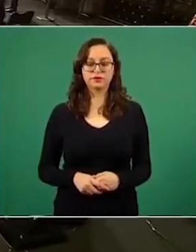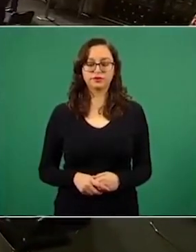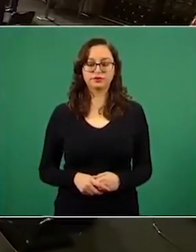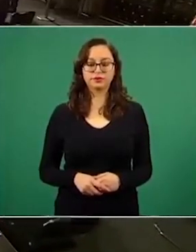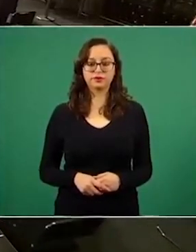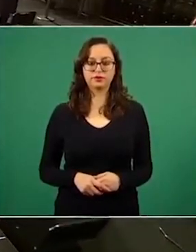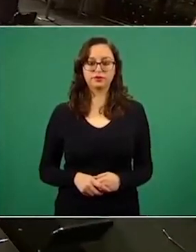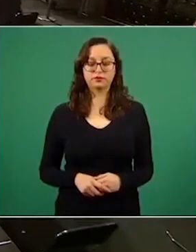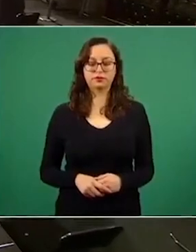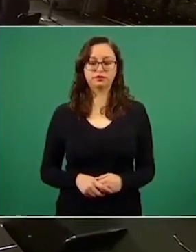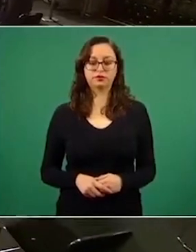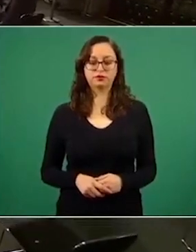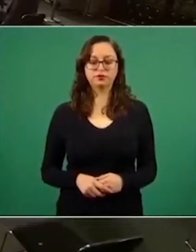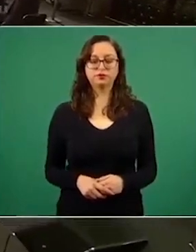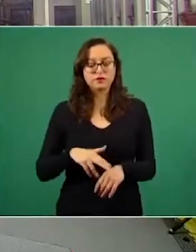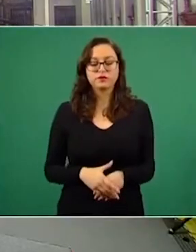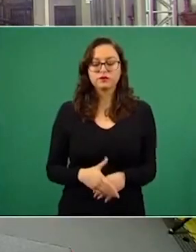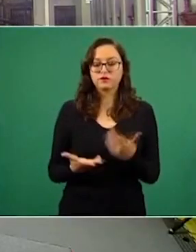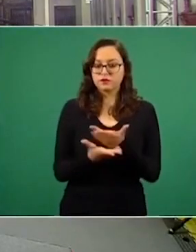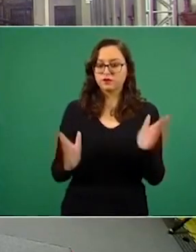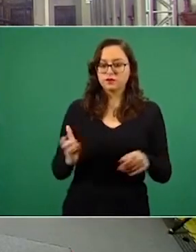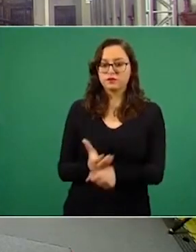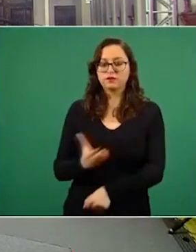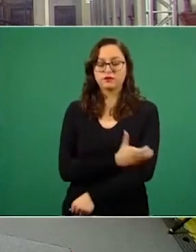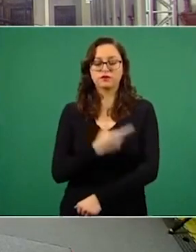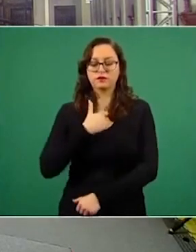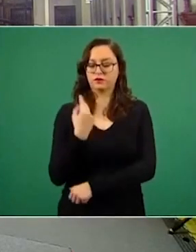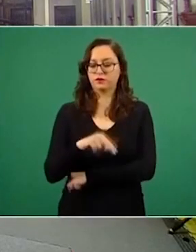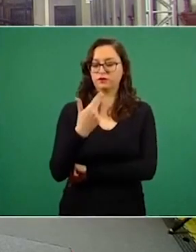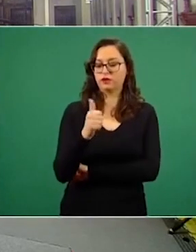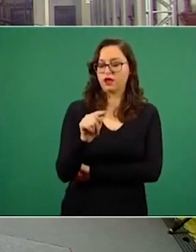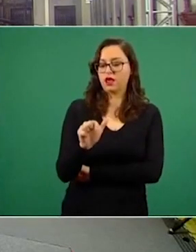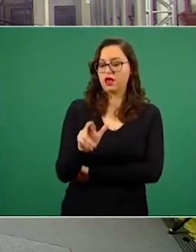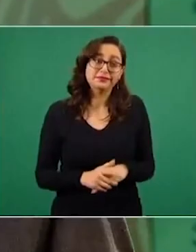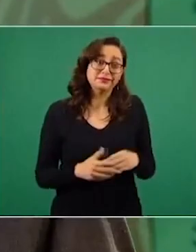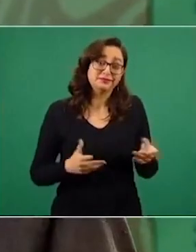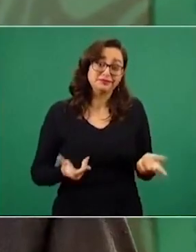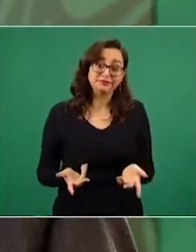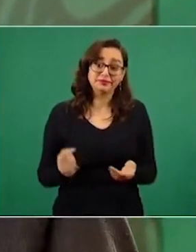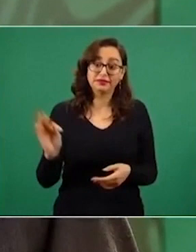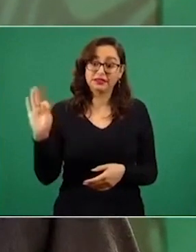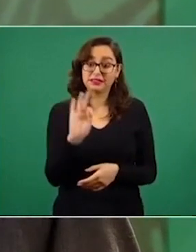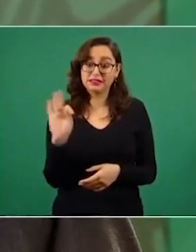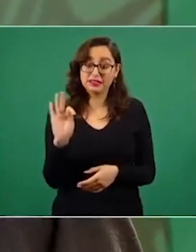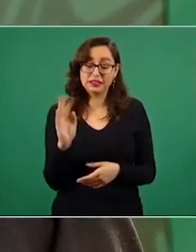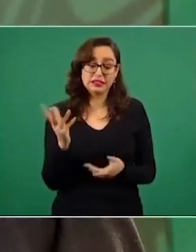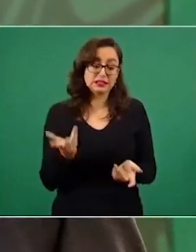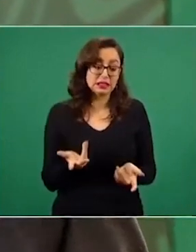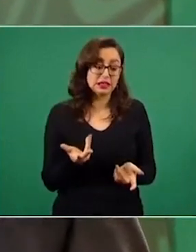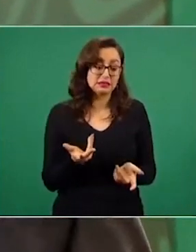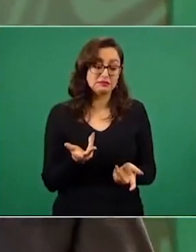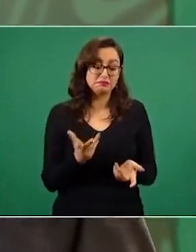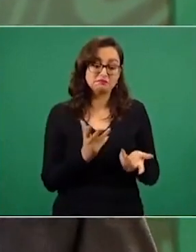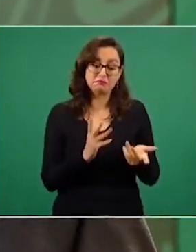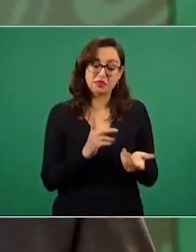e un anno e mezzo di detenzione in gran bretagna parallelamente il presidente messicano lópez obrador ha rivelato